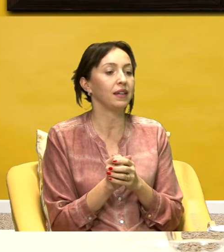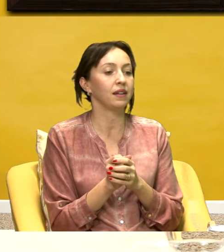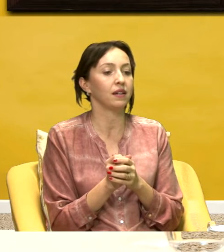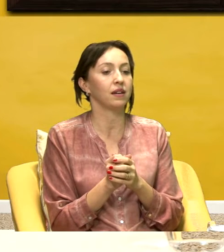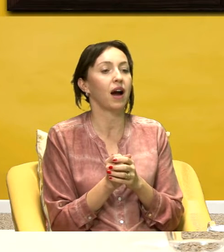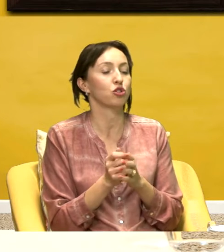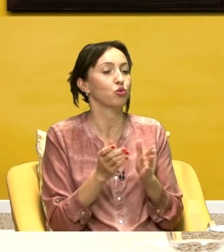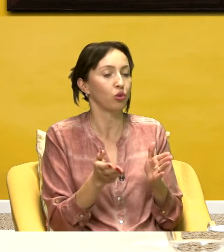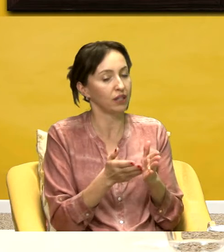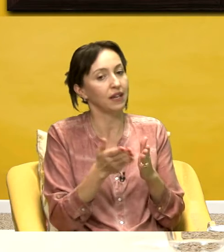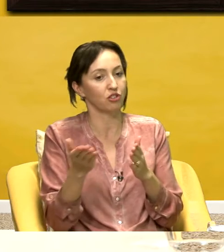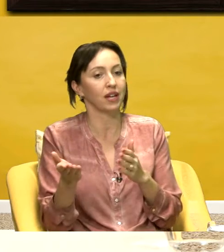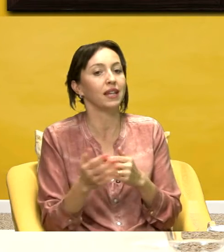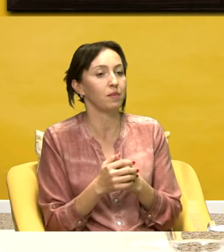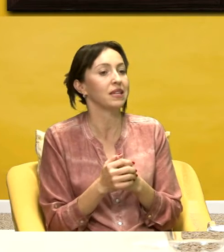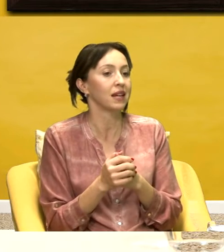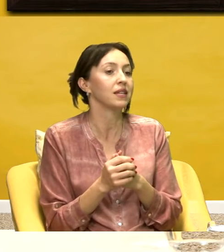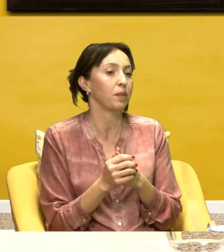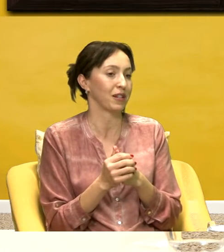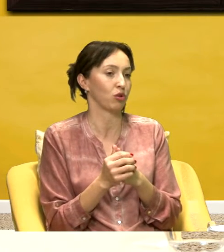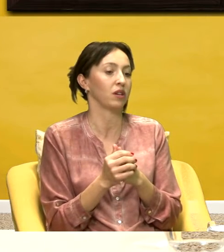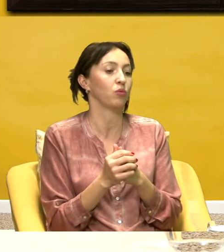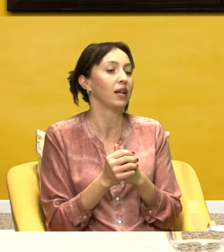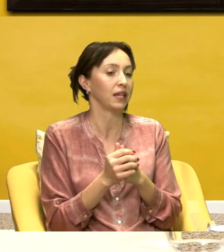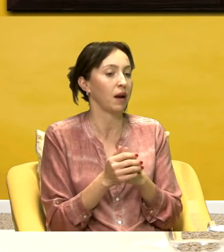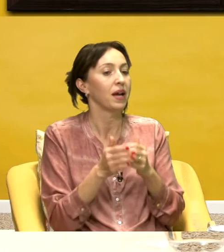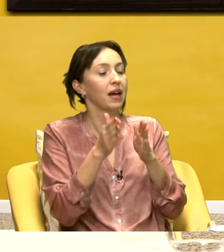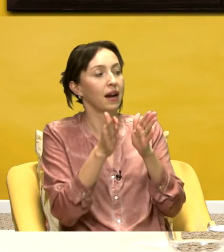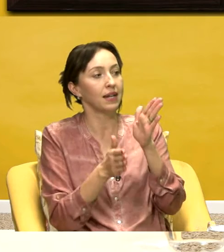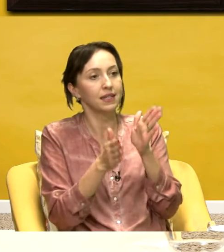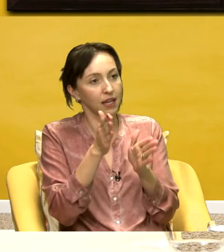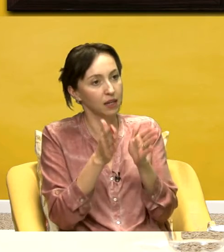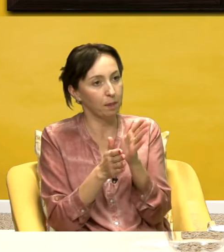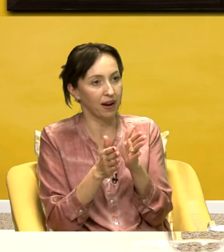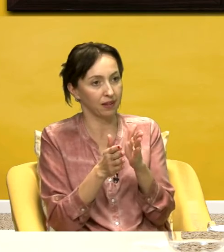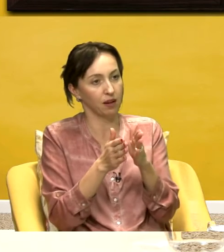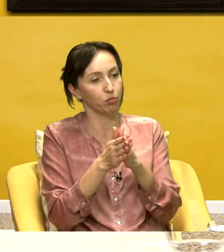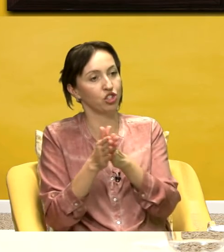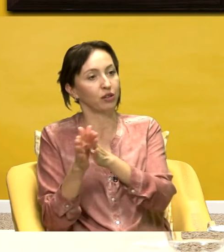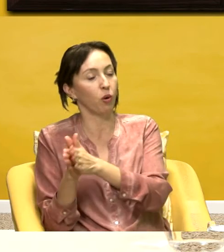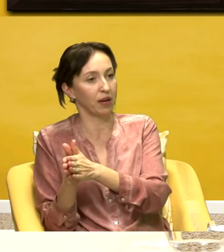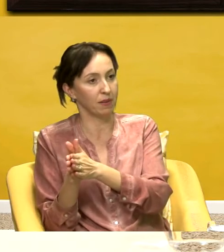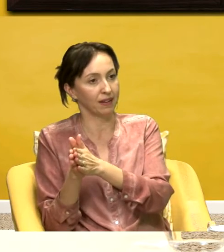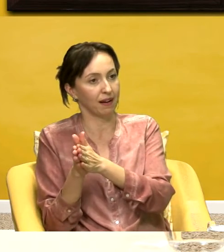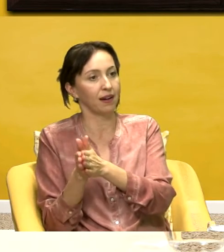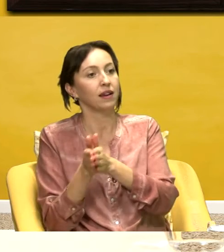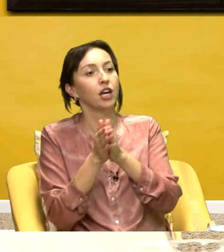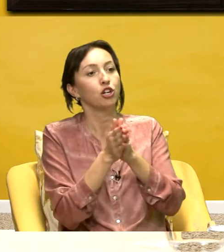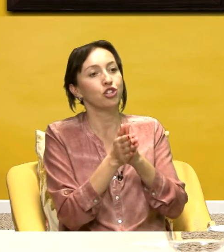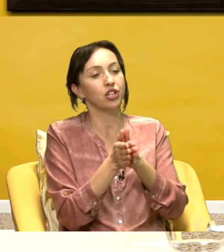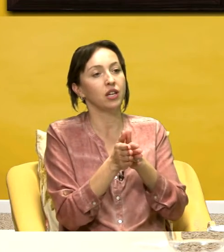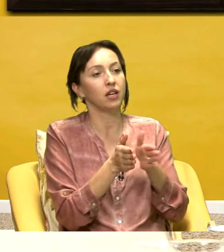parte din acea indemnizație de persoană cu handicap care se împarte în buget